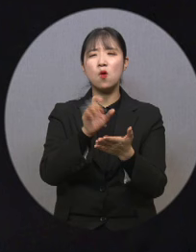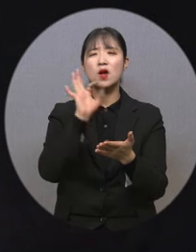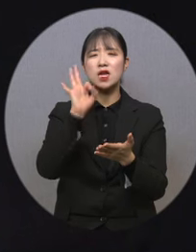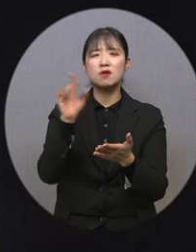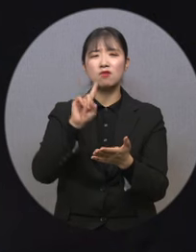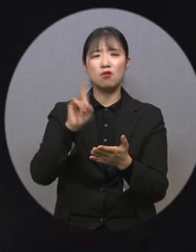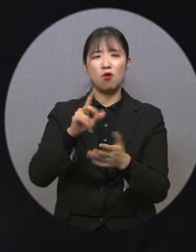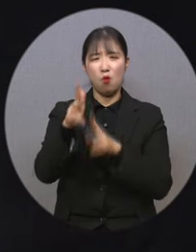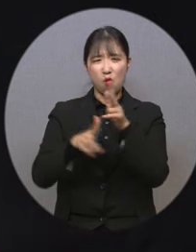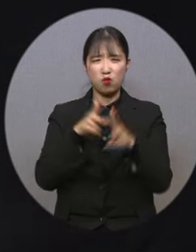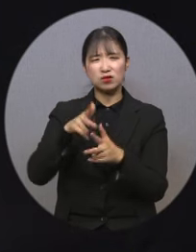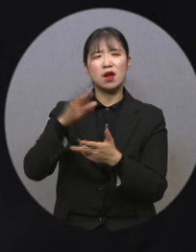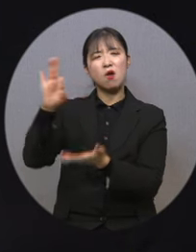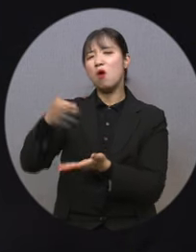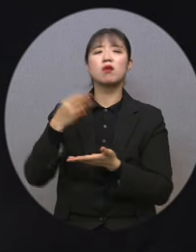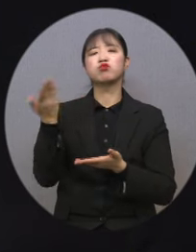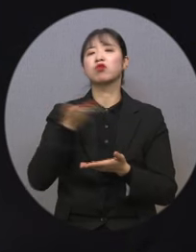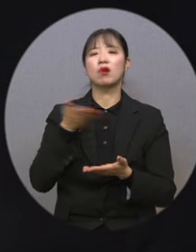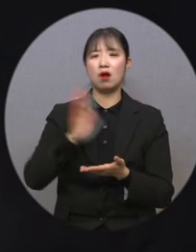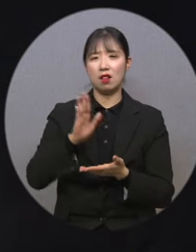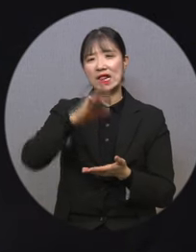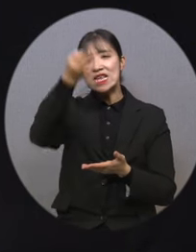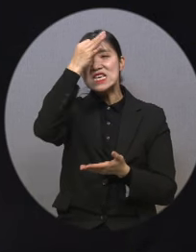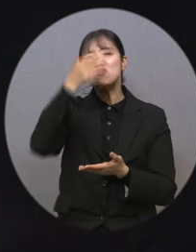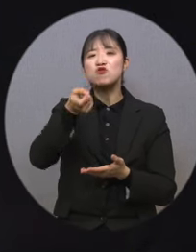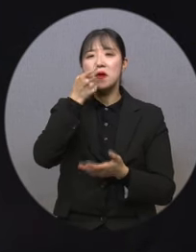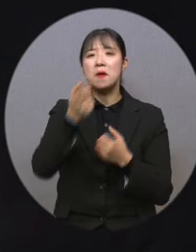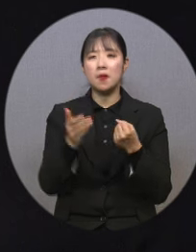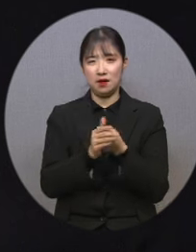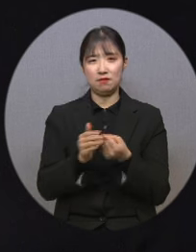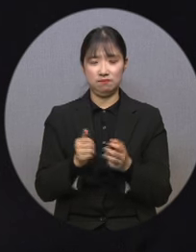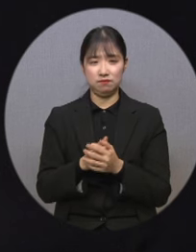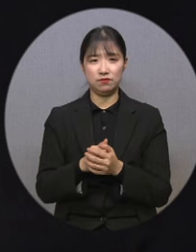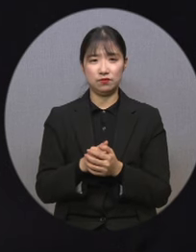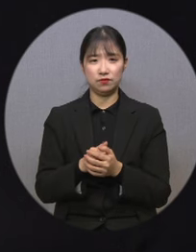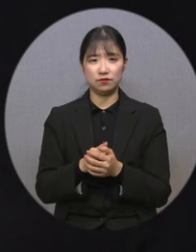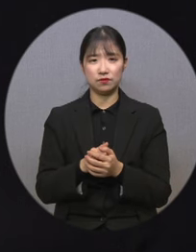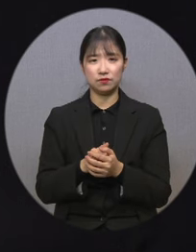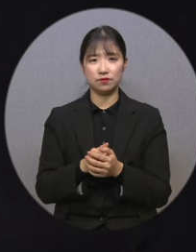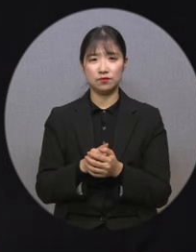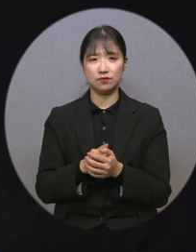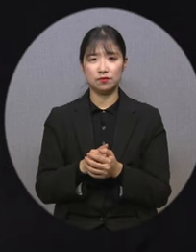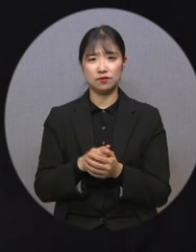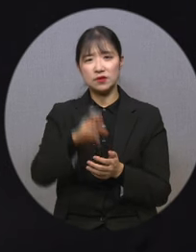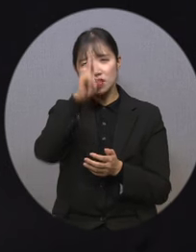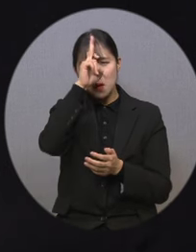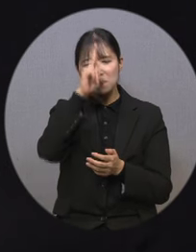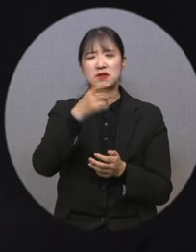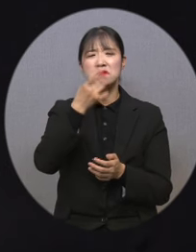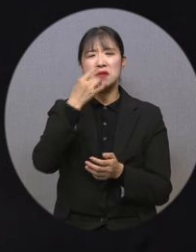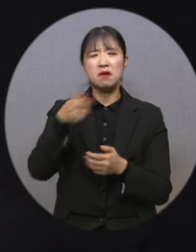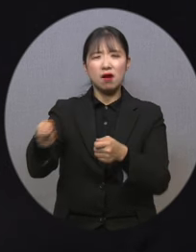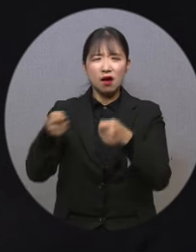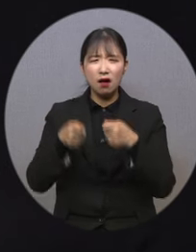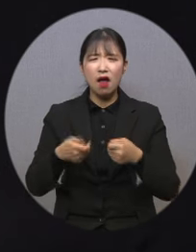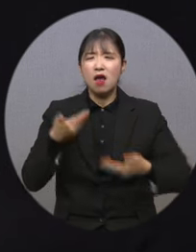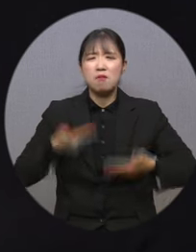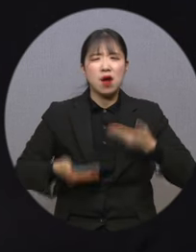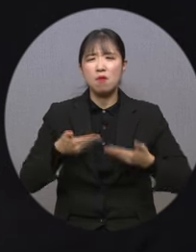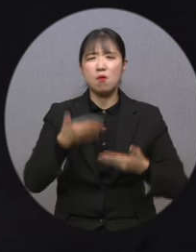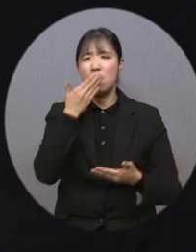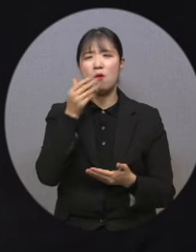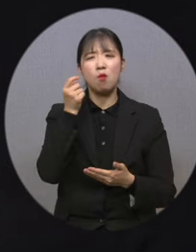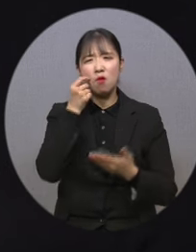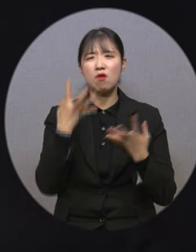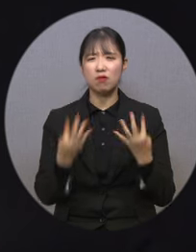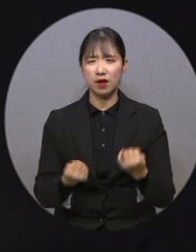다녀도 월급 안 줘요. 기술 가르쳐 준다고. 공장에서 월급 안 줍니다. 그래서 점심 한 끼 주는데 그것도 바빠가 못 먹을 때가